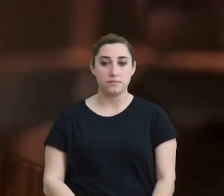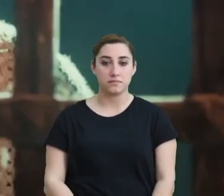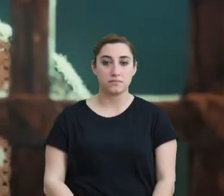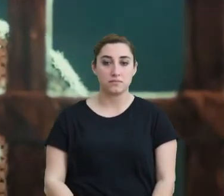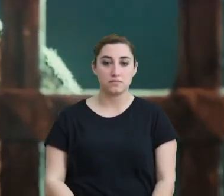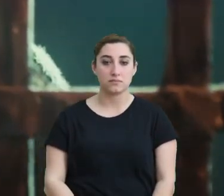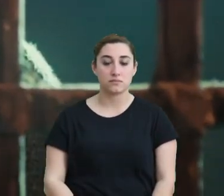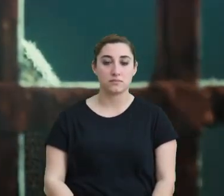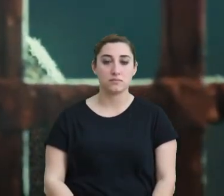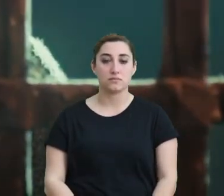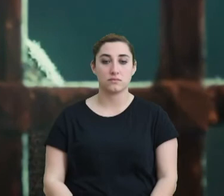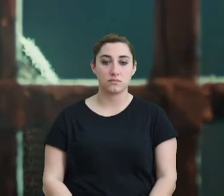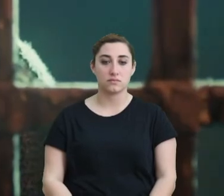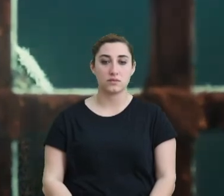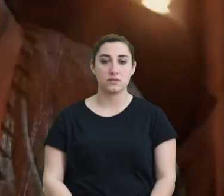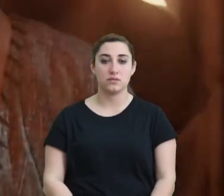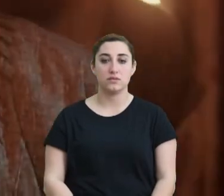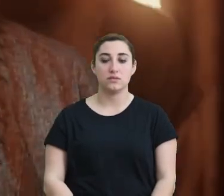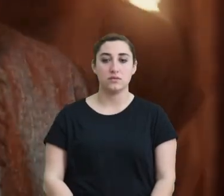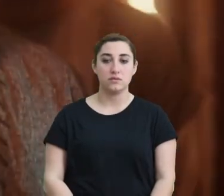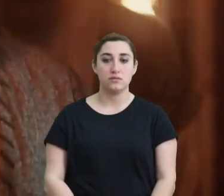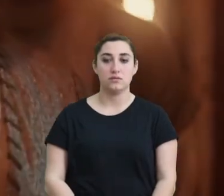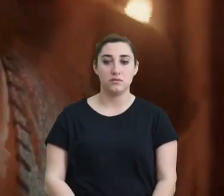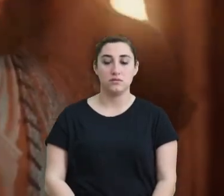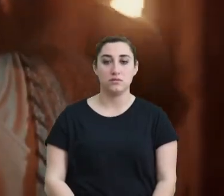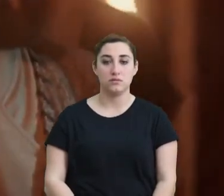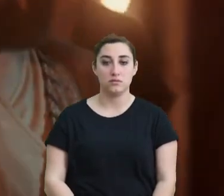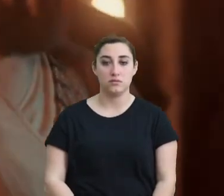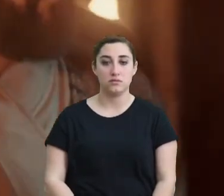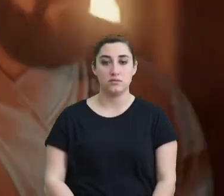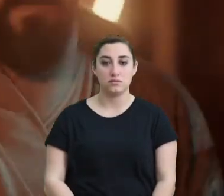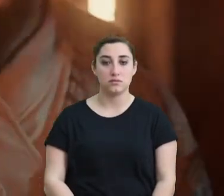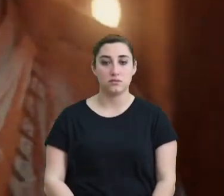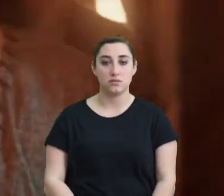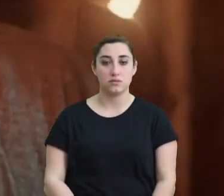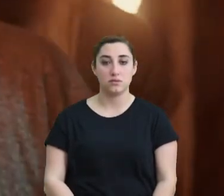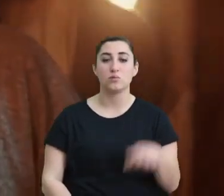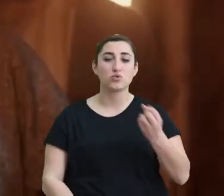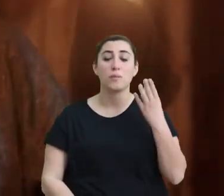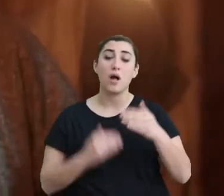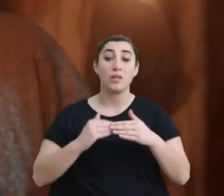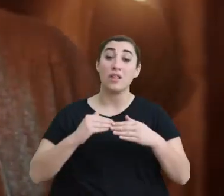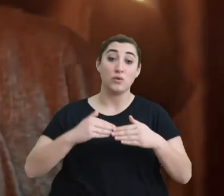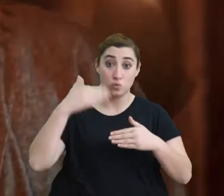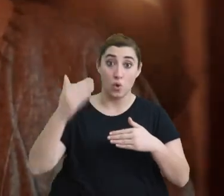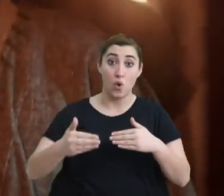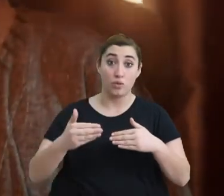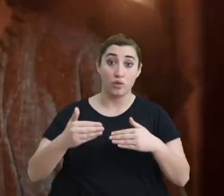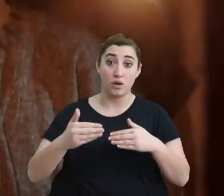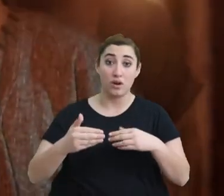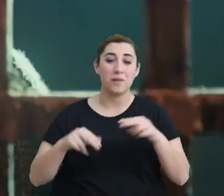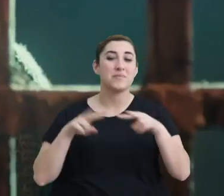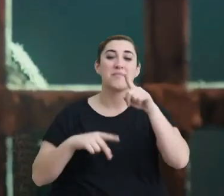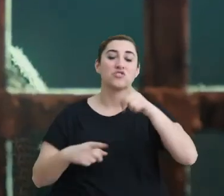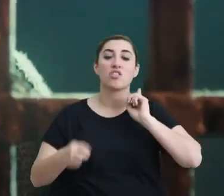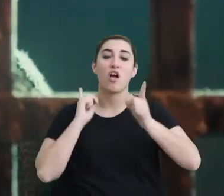gergin, tedirgin. Minberci Hasan onun aksine saf ve masum gözlerle bakıyor. Bu sabahtan tezi yok.